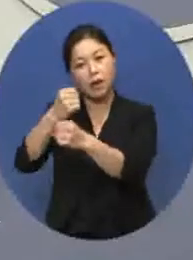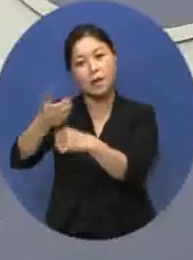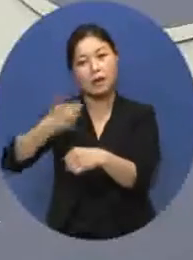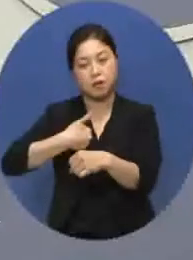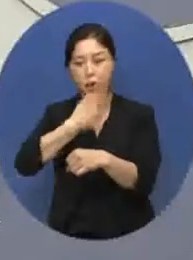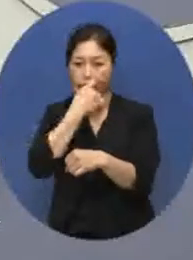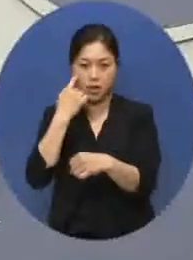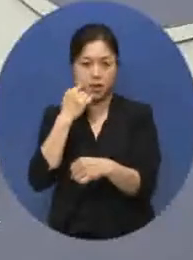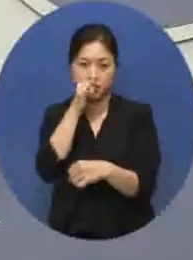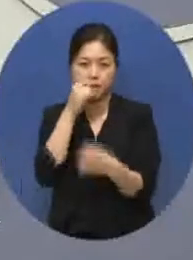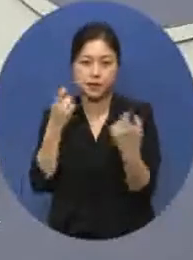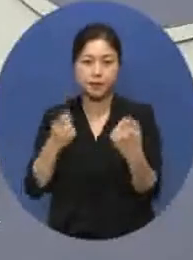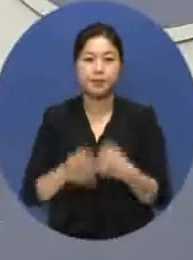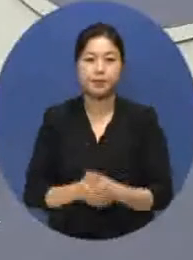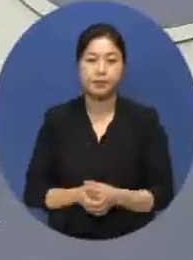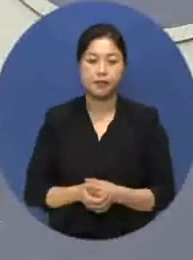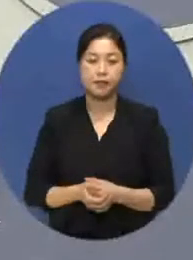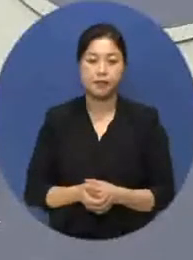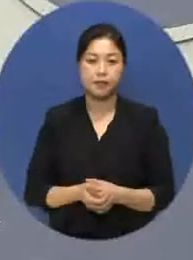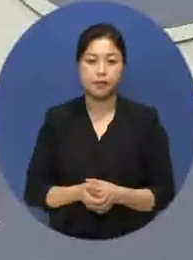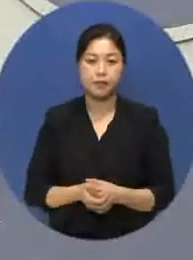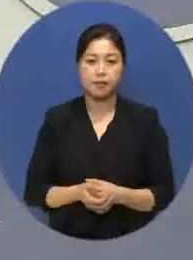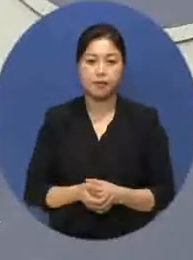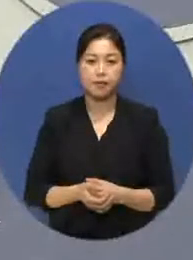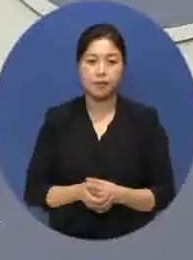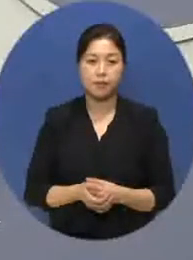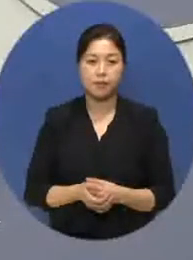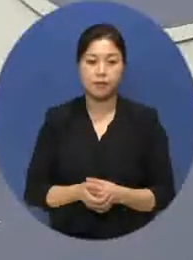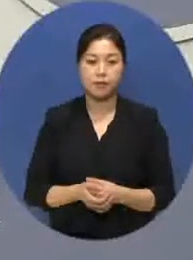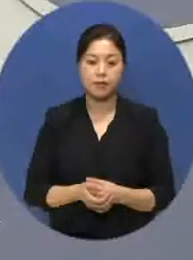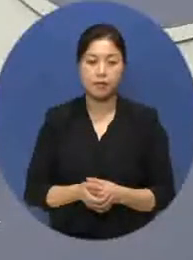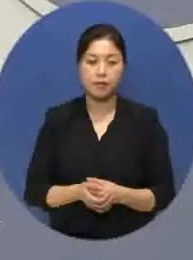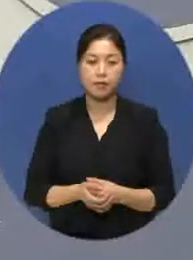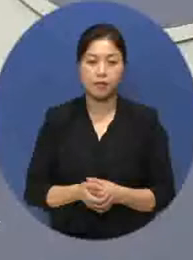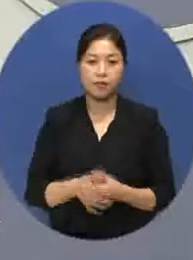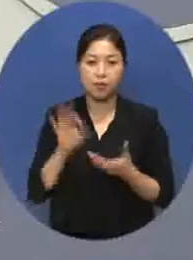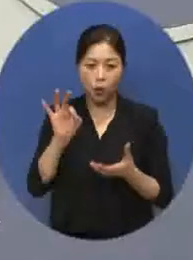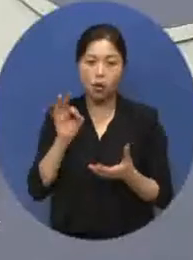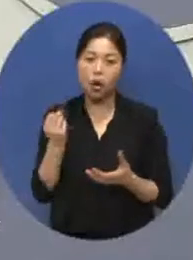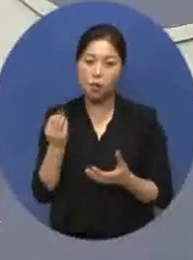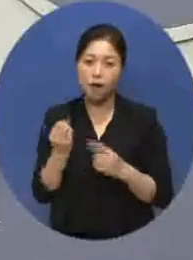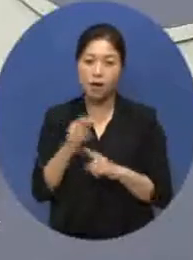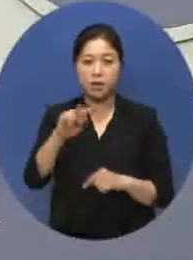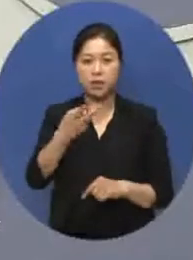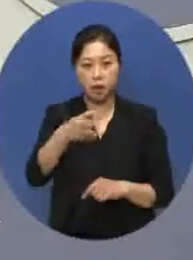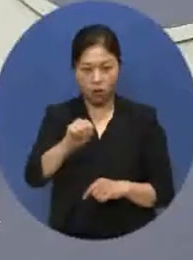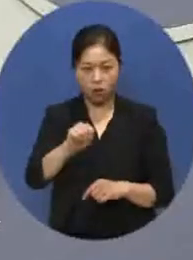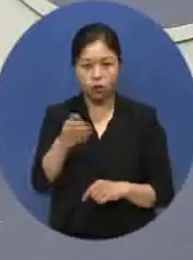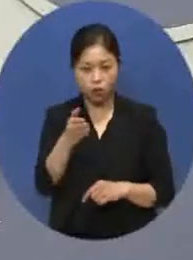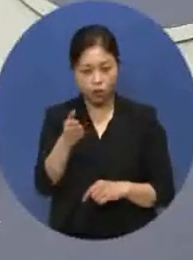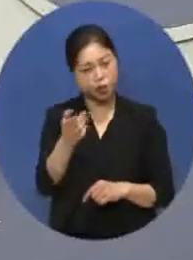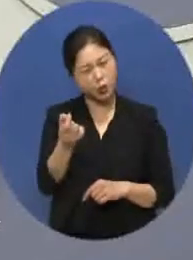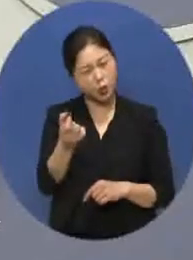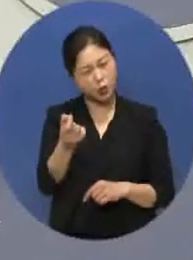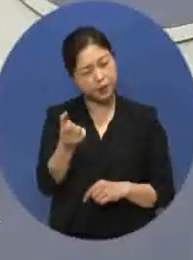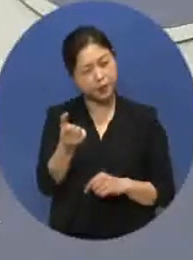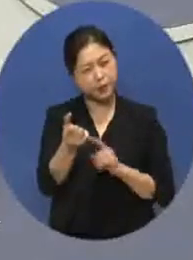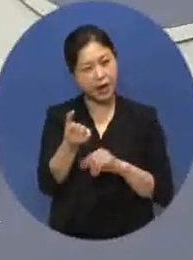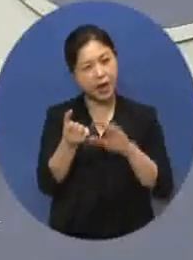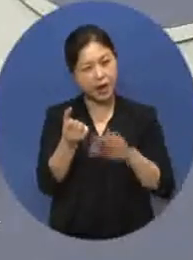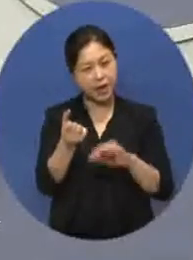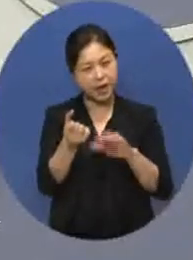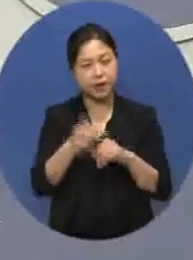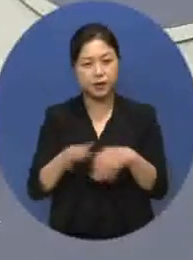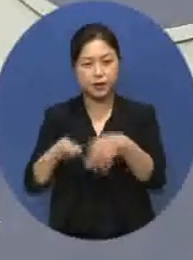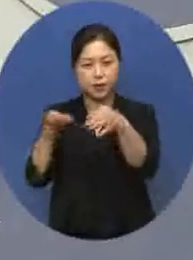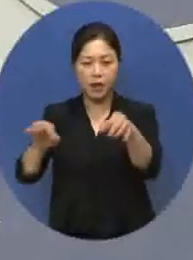하는데 그 금액은 뭐 저희들이 약 200억 정도가 좀 안 됩니다. 그 나눠주는